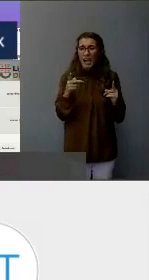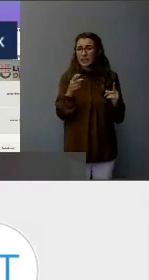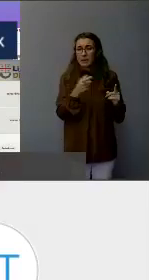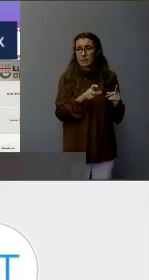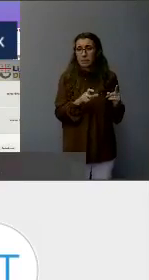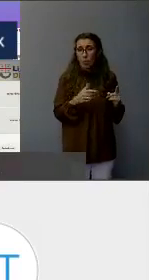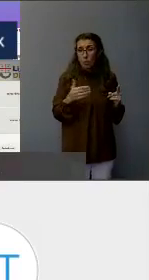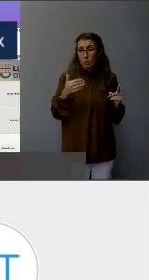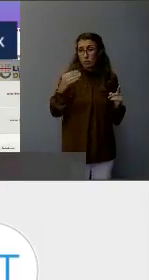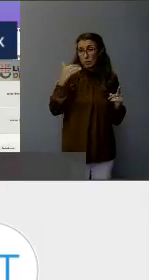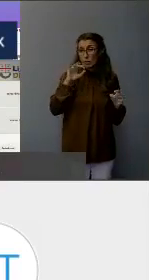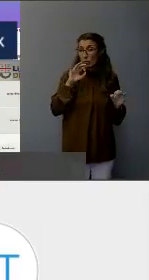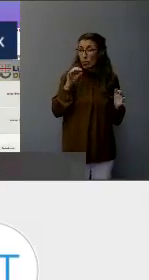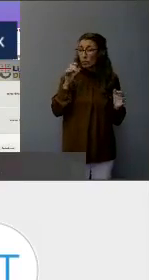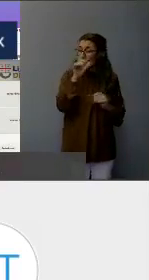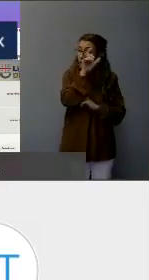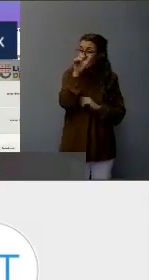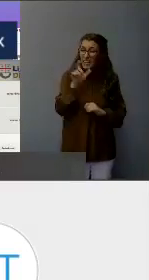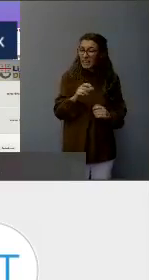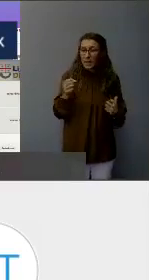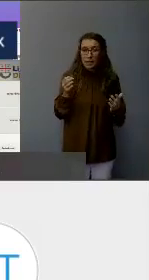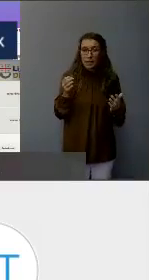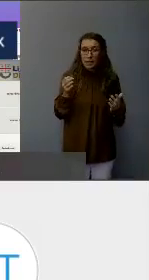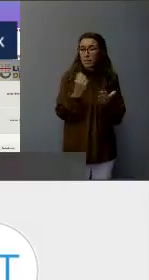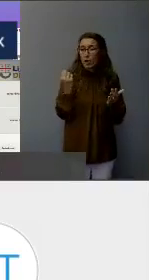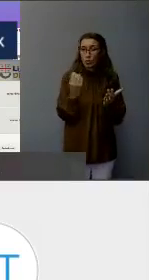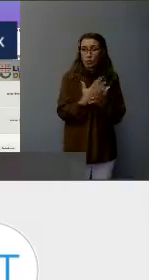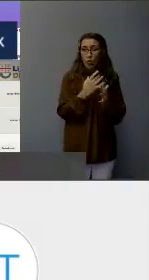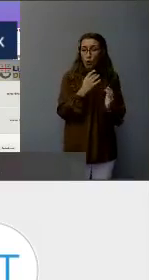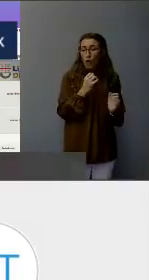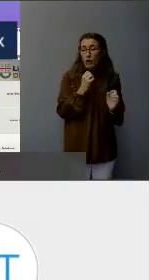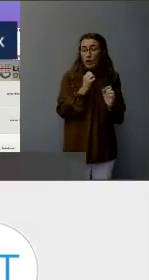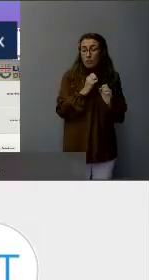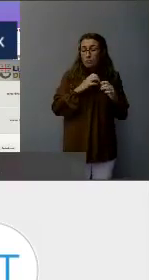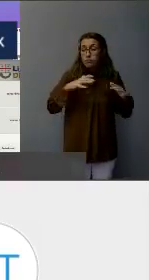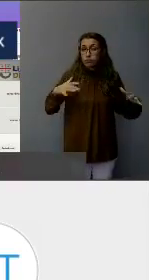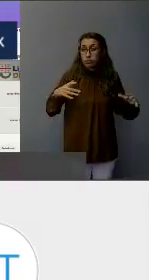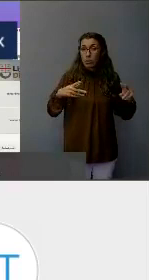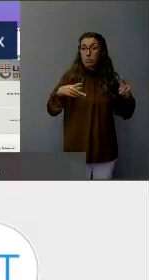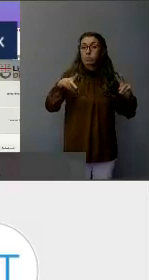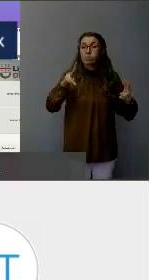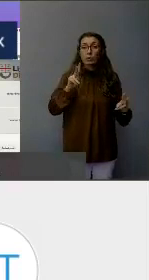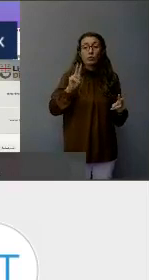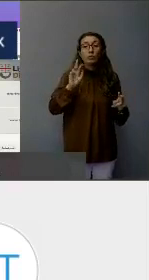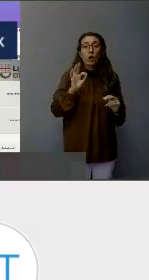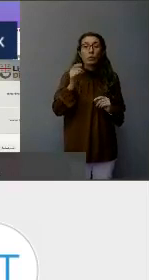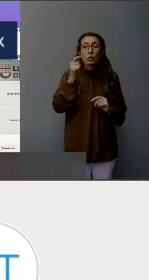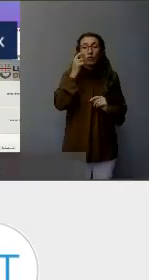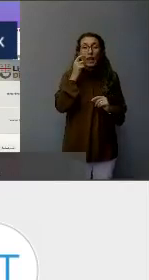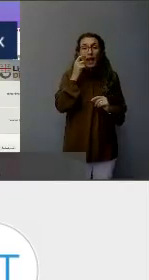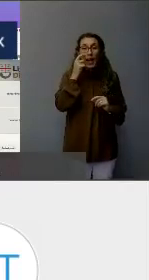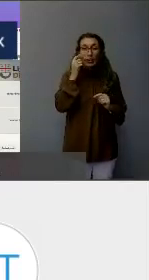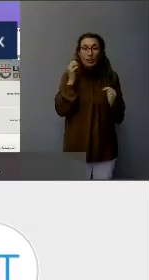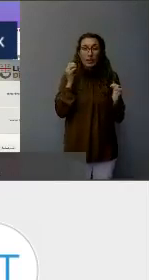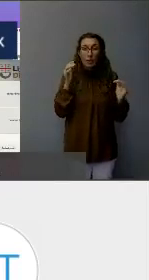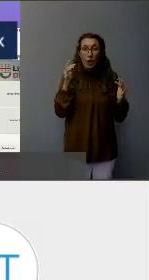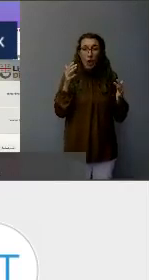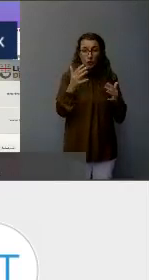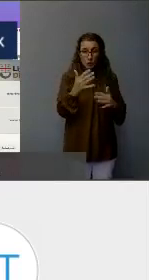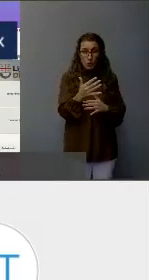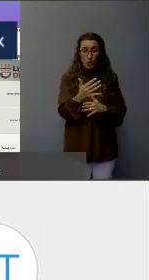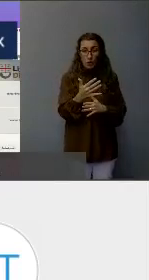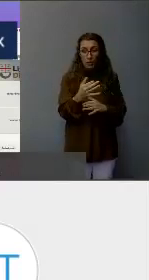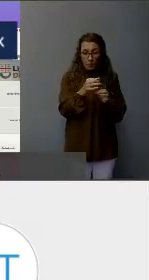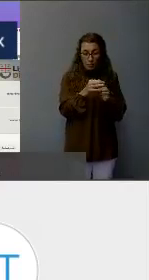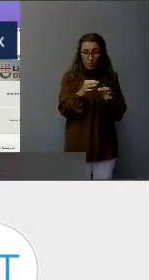italiano di fragoline di bosco i cosiddetti merelli per dirlo in genovese che venivano raccolti e ogni